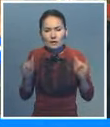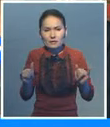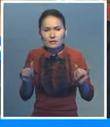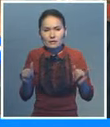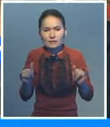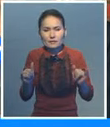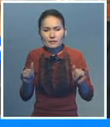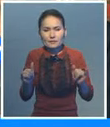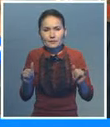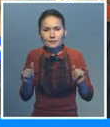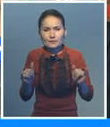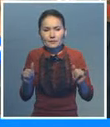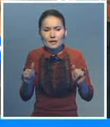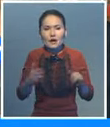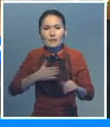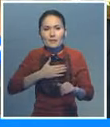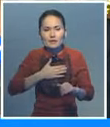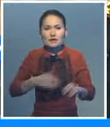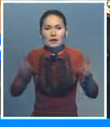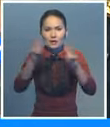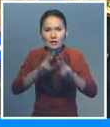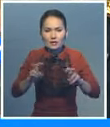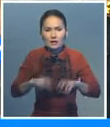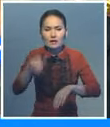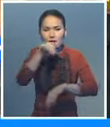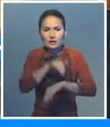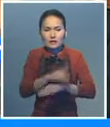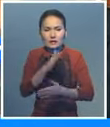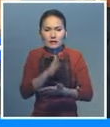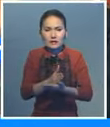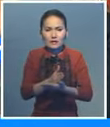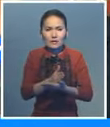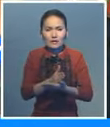Барлық жерде көріп отырғаныңыз, міне анализ жасап айтатын болсам, барлығы да